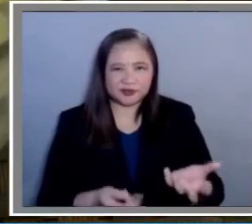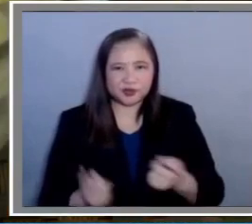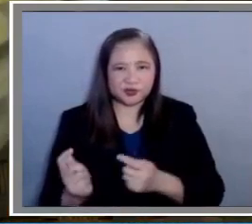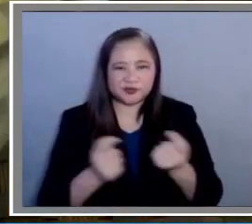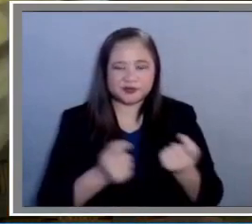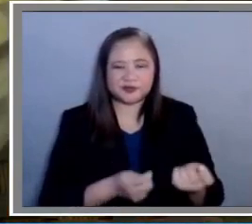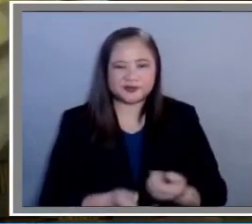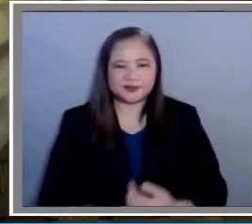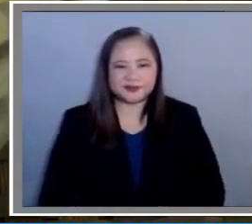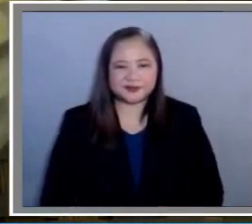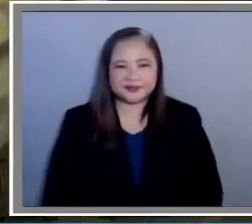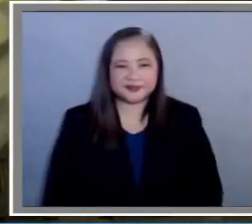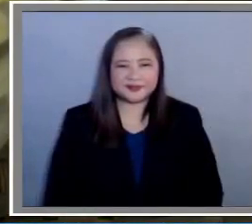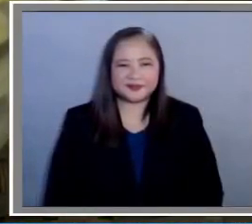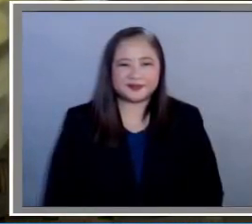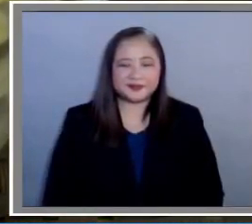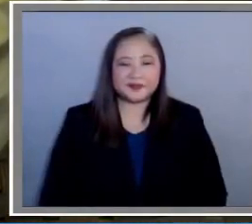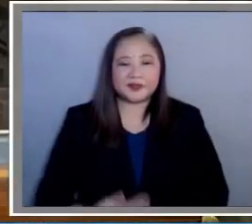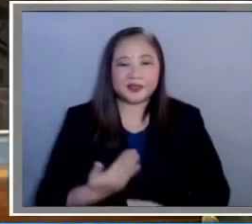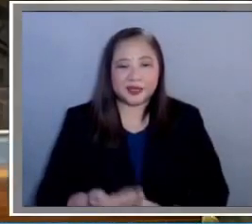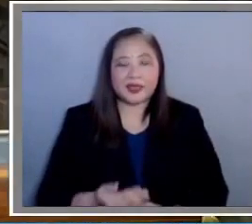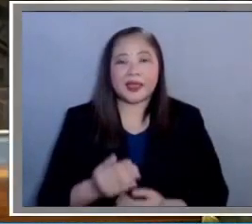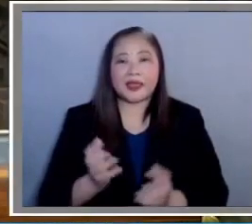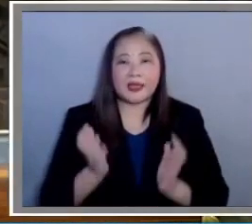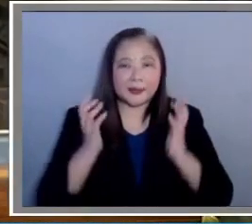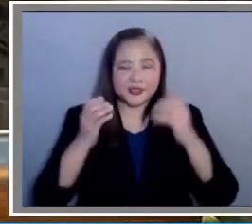Lagyan na ulit natin ang cabbage.